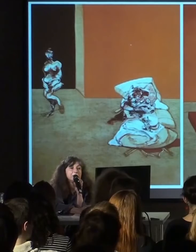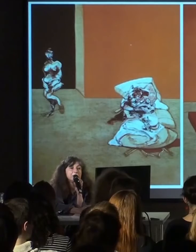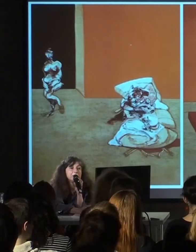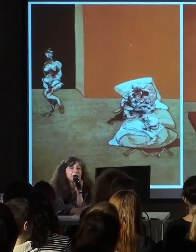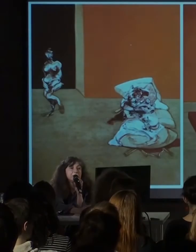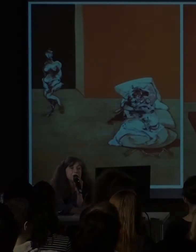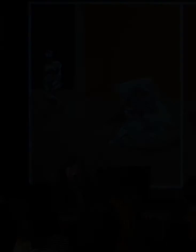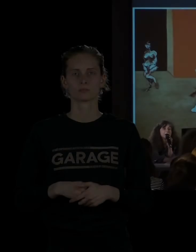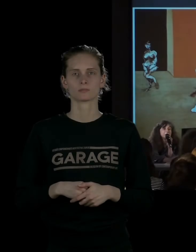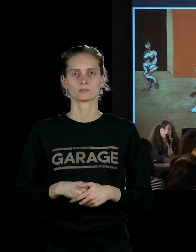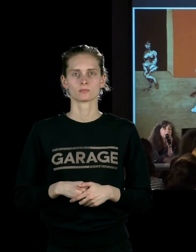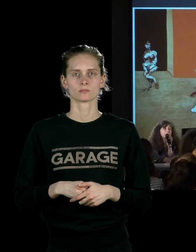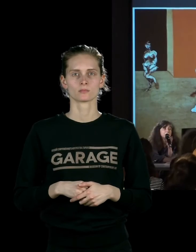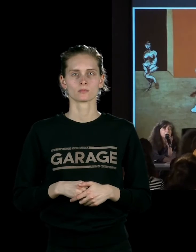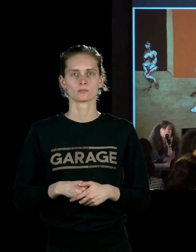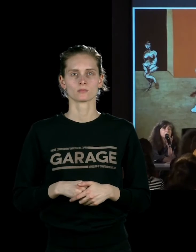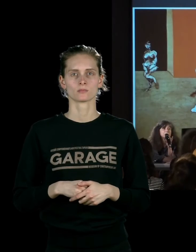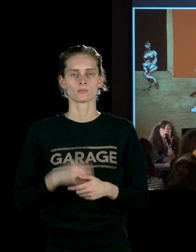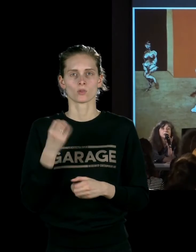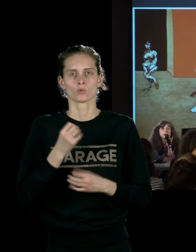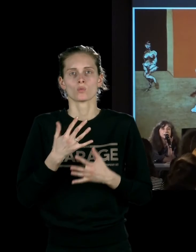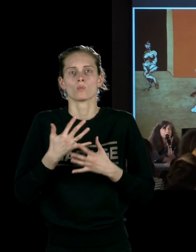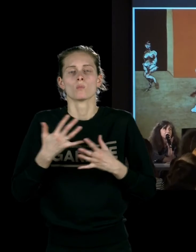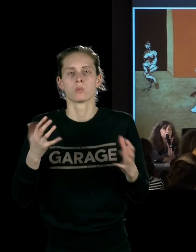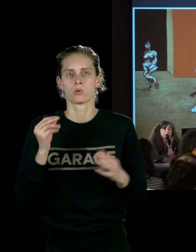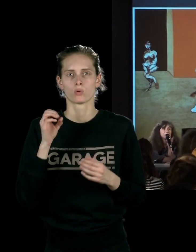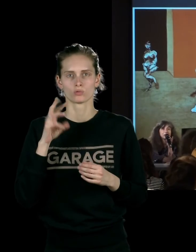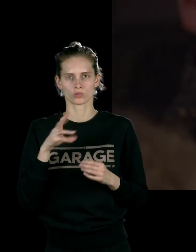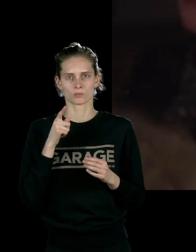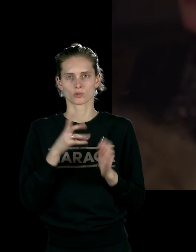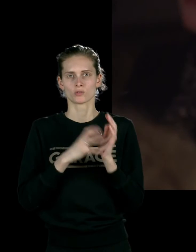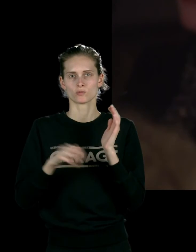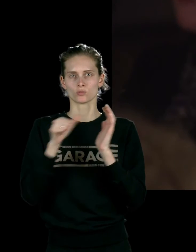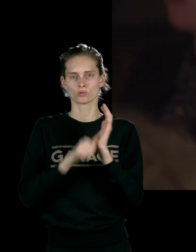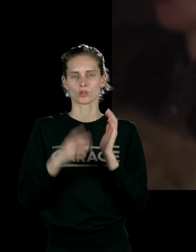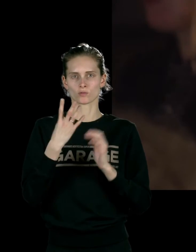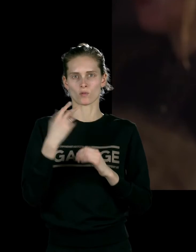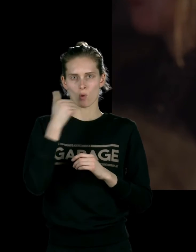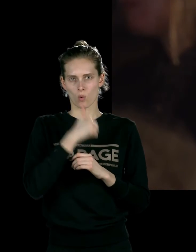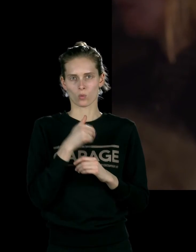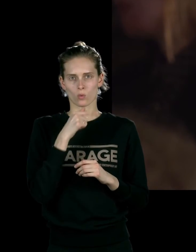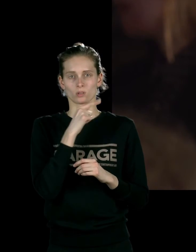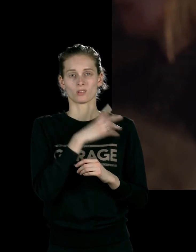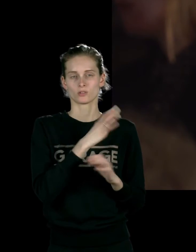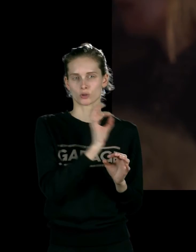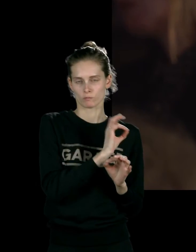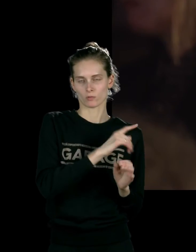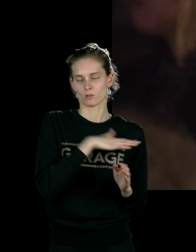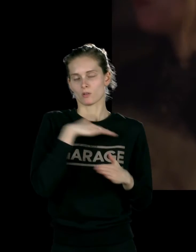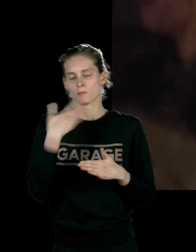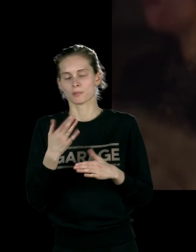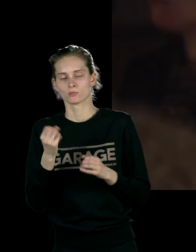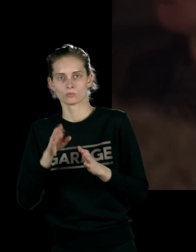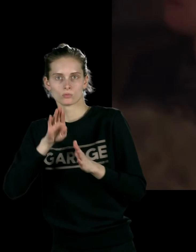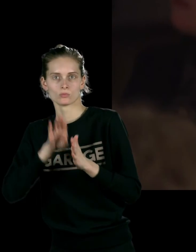стойкой. Распятие, которое тоже можно связать с переживаниями чудовищного опыта Второй мировой